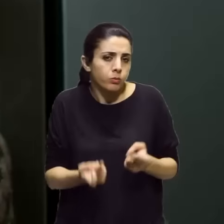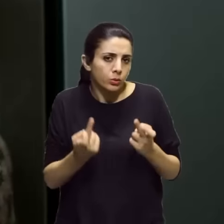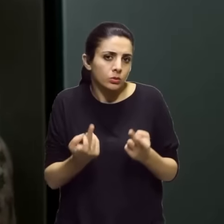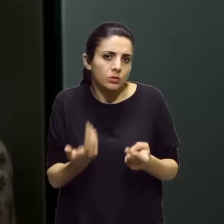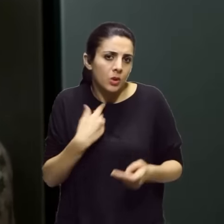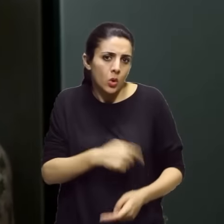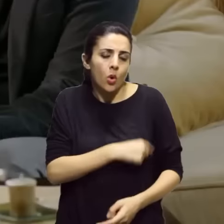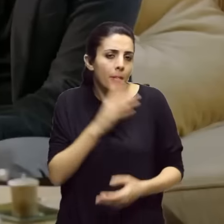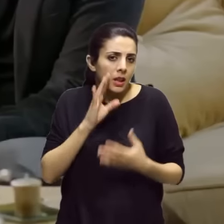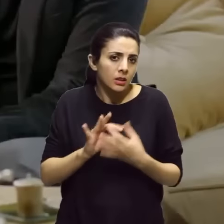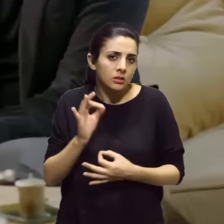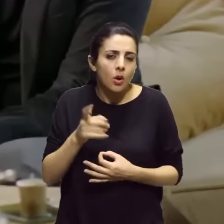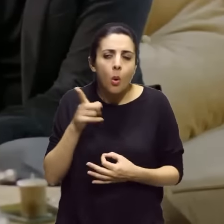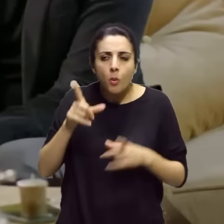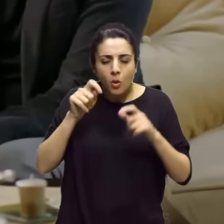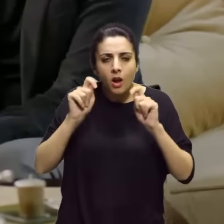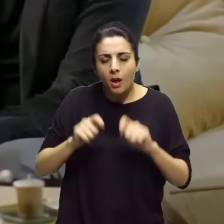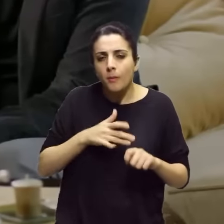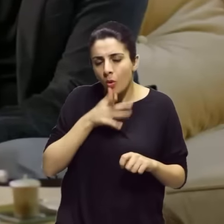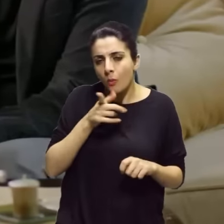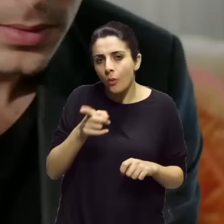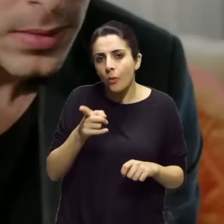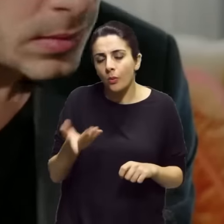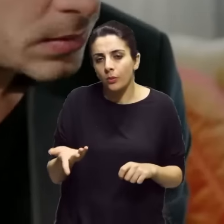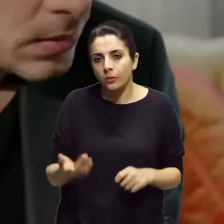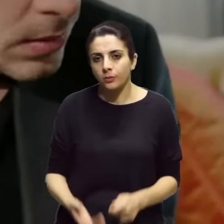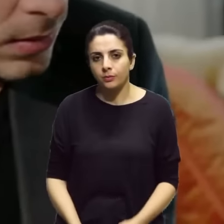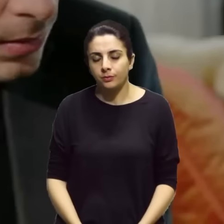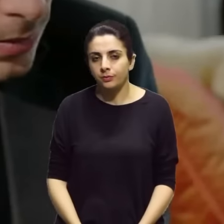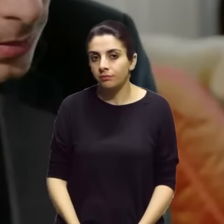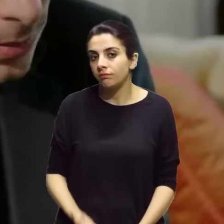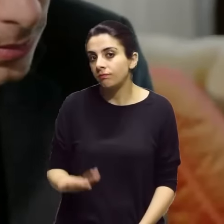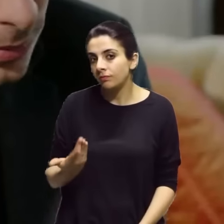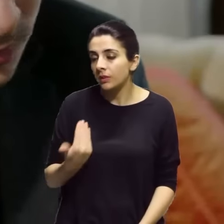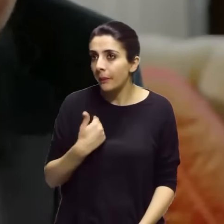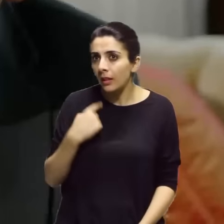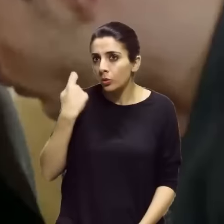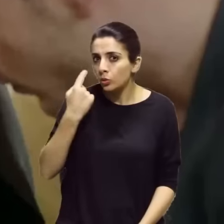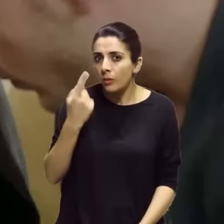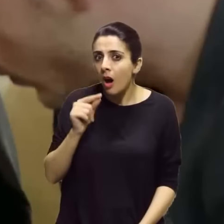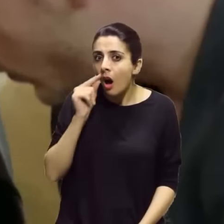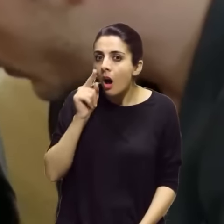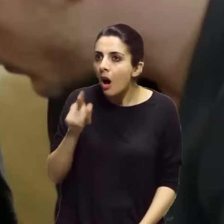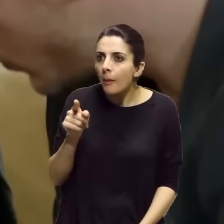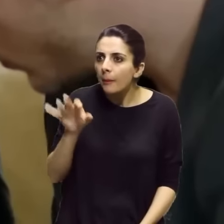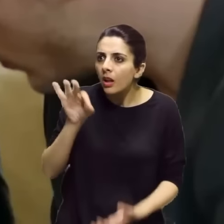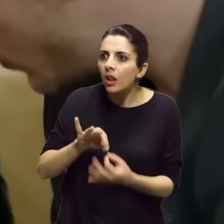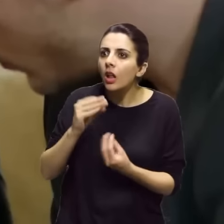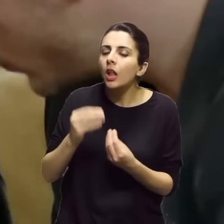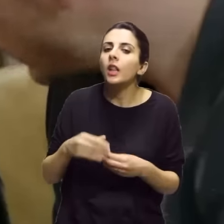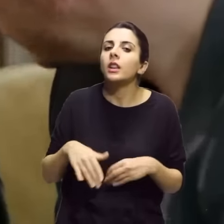Yani sıradan insanlarız. Tabii ki oydu. Başka kim olacak? Yani şimdi benim dediğim, bu adamın sağı solu belli